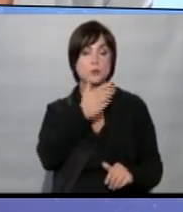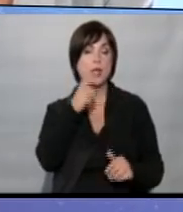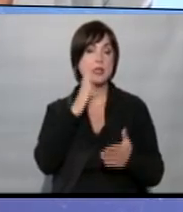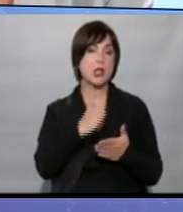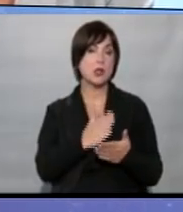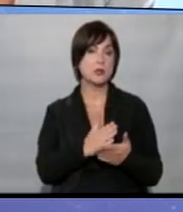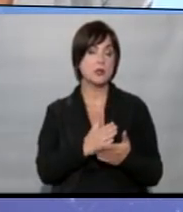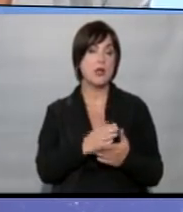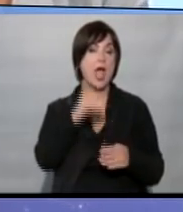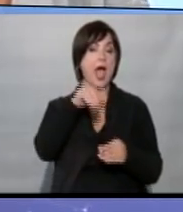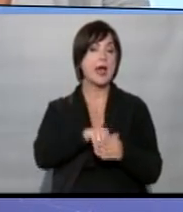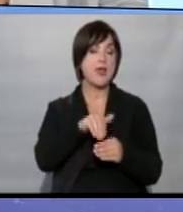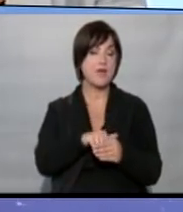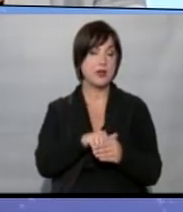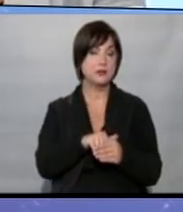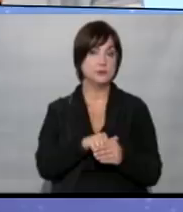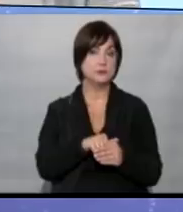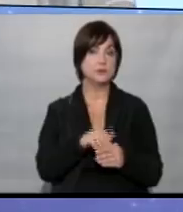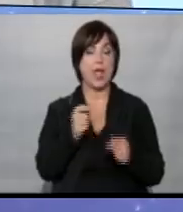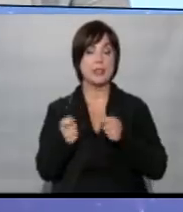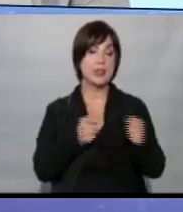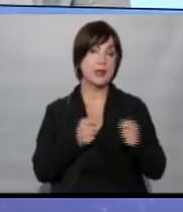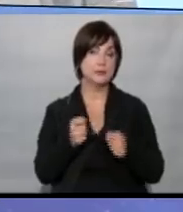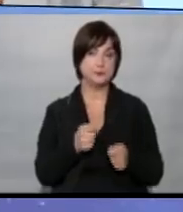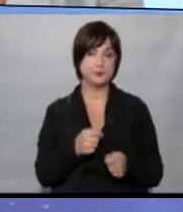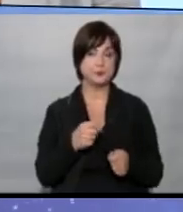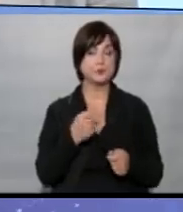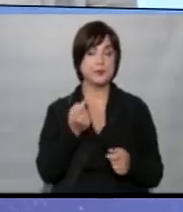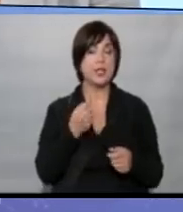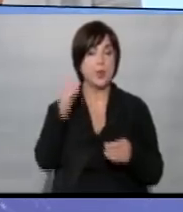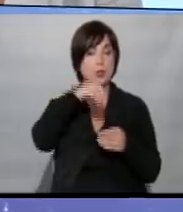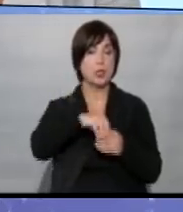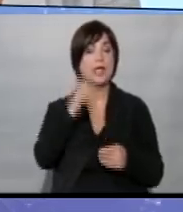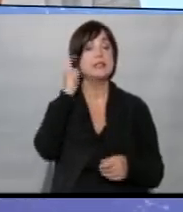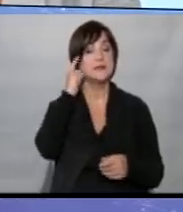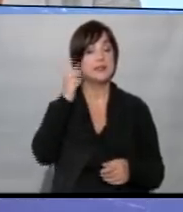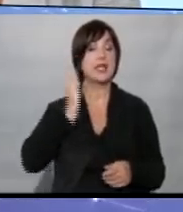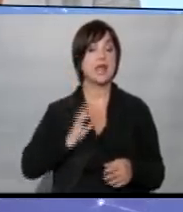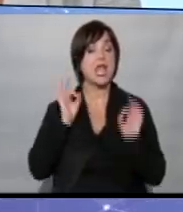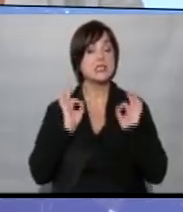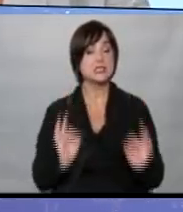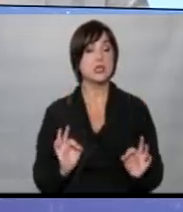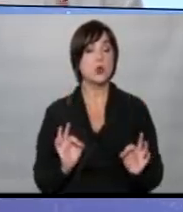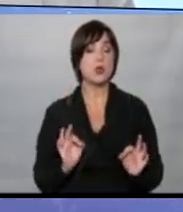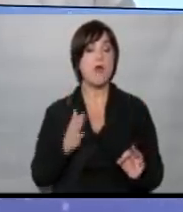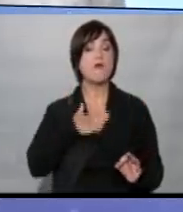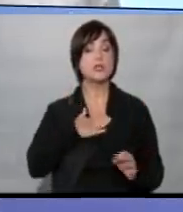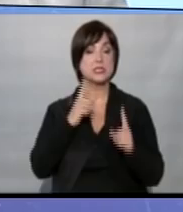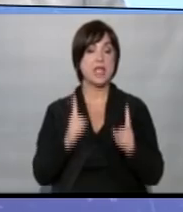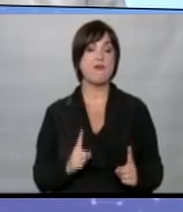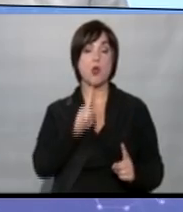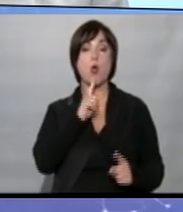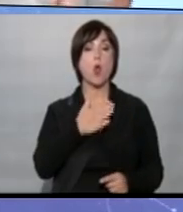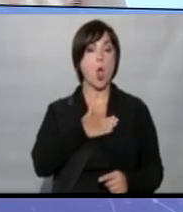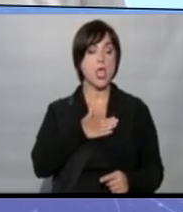сведат референдумот на дилема дали е успешен или неуспешен. Свесен граѓанин, сигурен во ставот што го